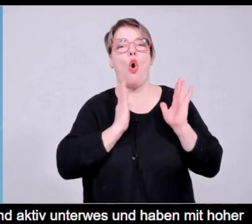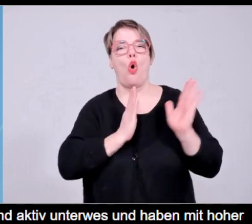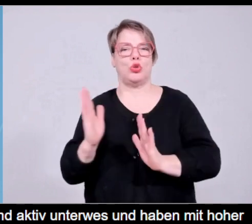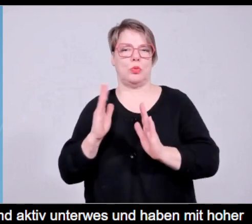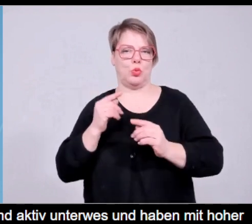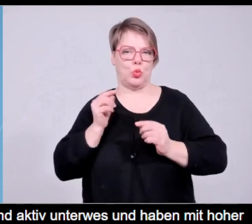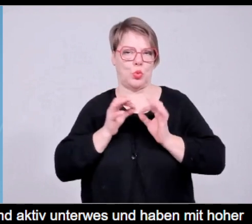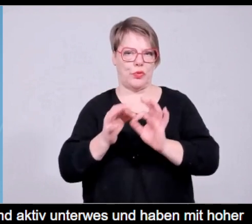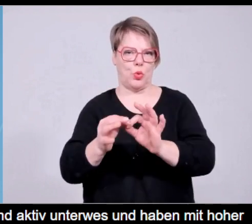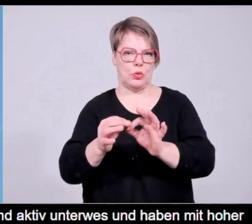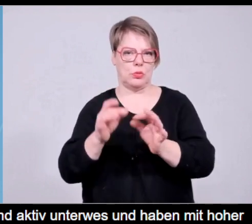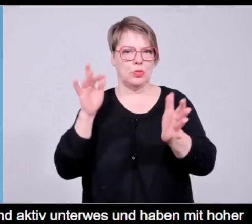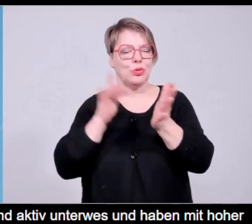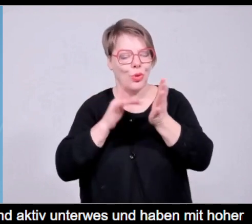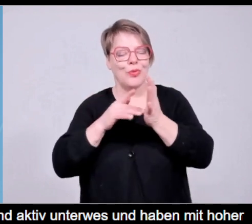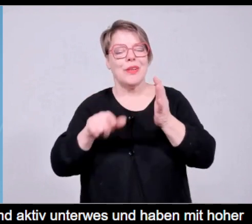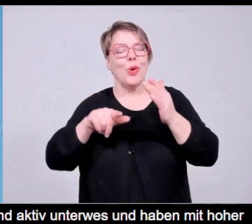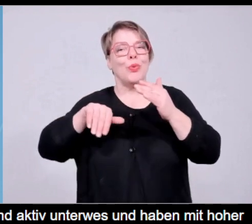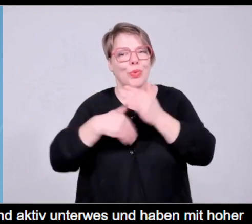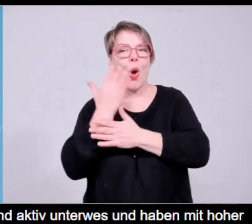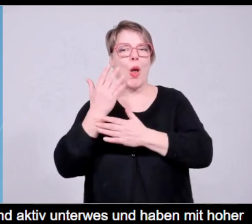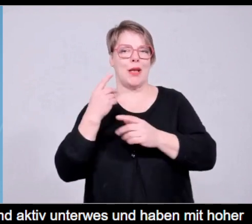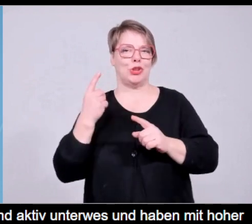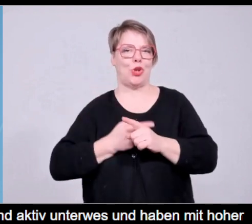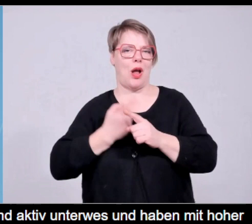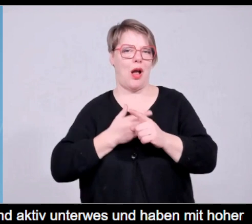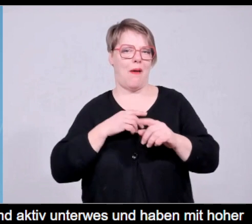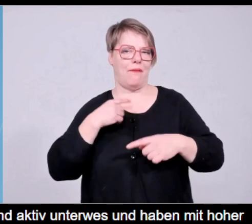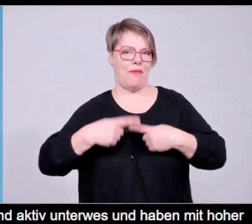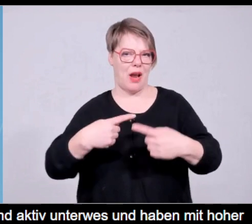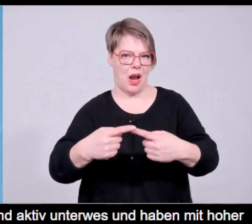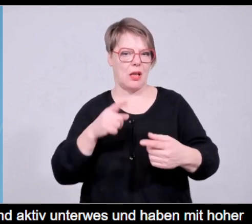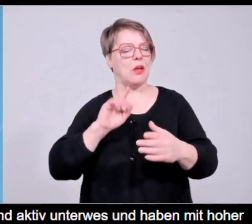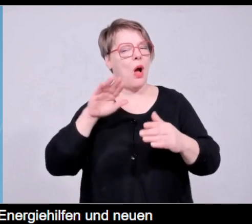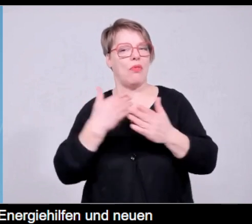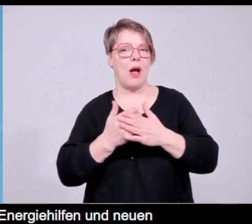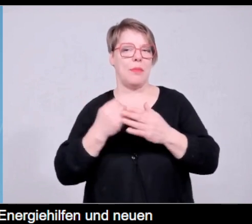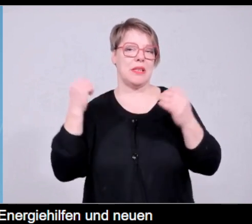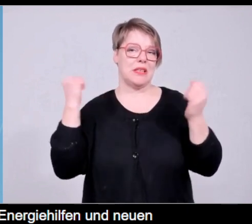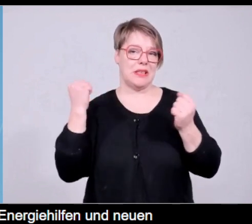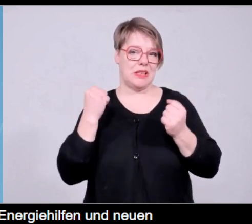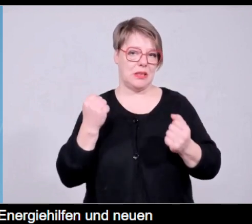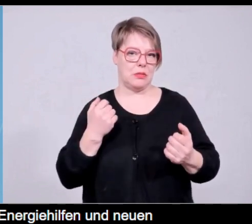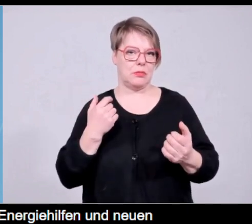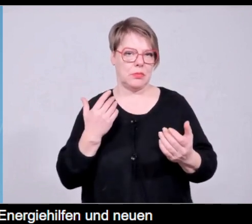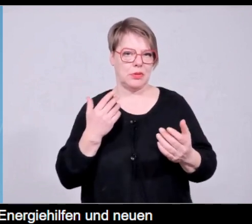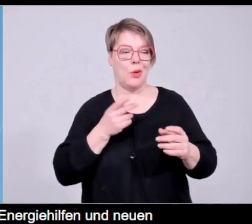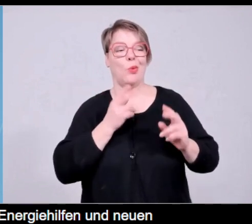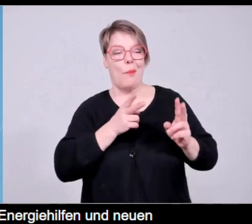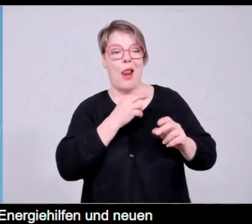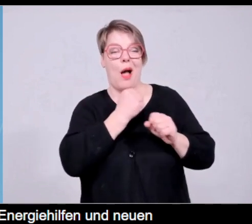wirklich ordnungsgemäß auch insbesondere die steuerberatenden Berufe die Menge an Arbeit, die anfällt, auch gut erledigen kann.